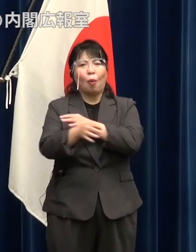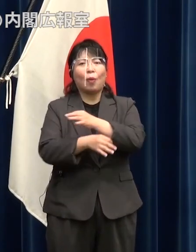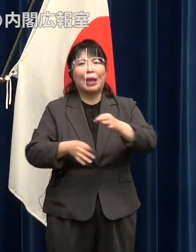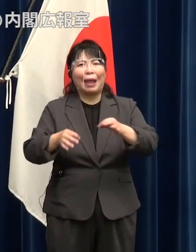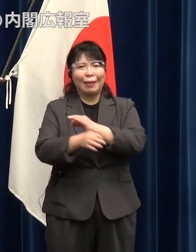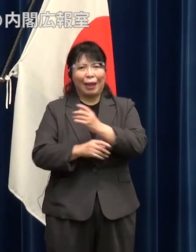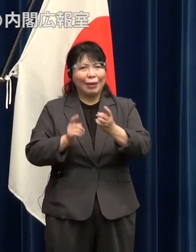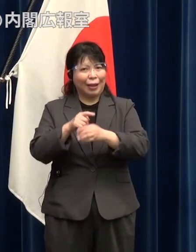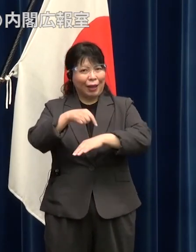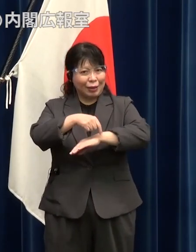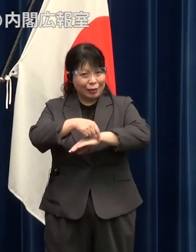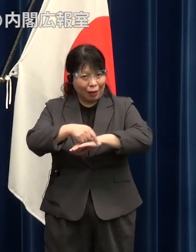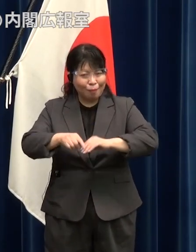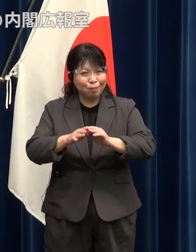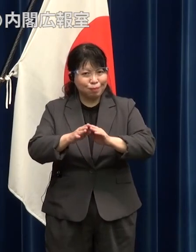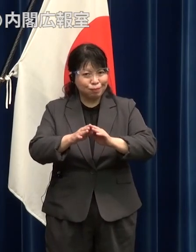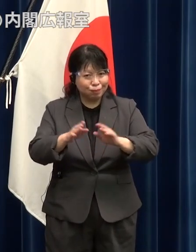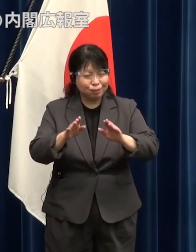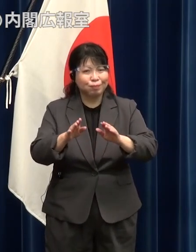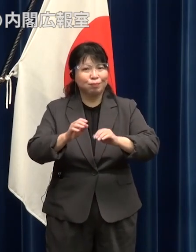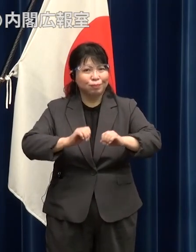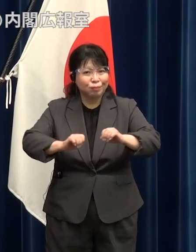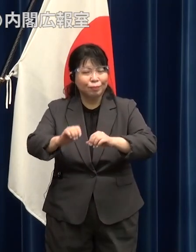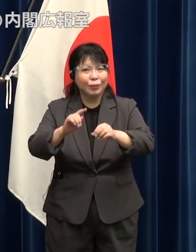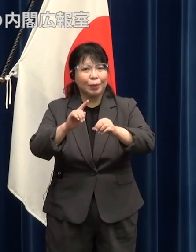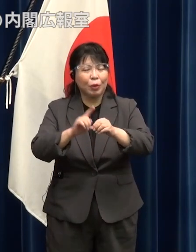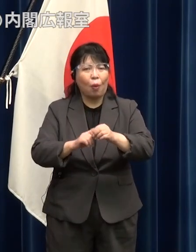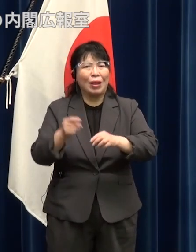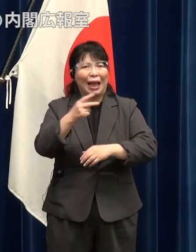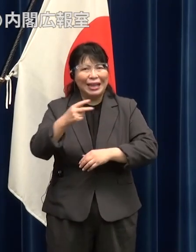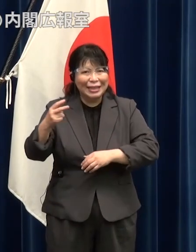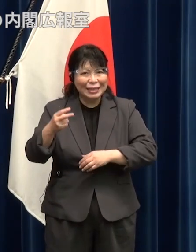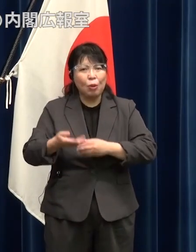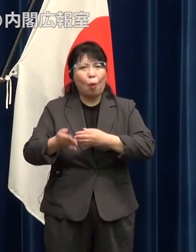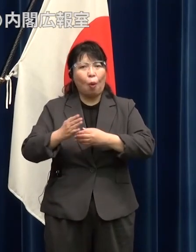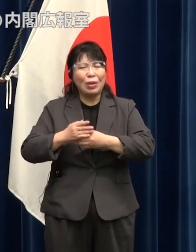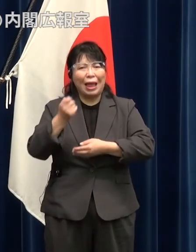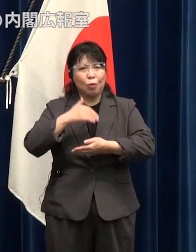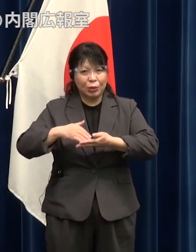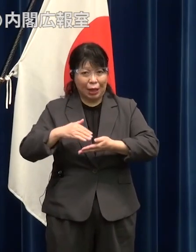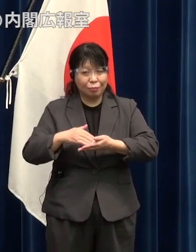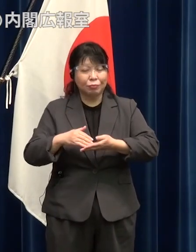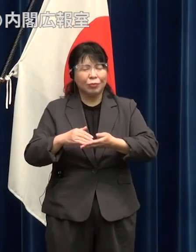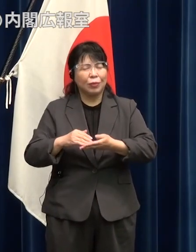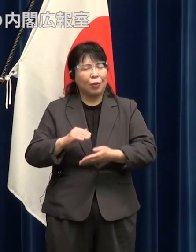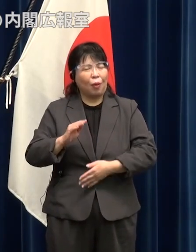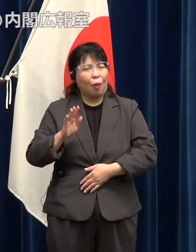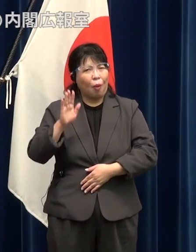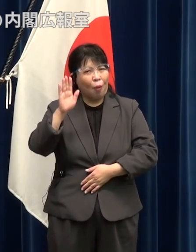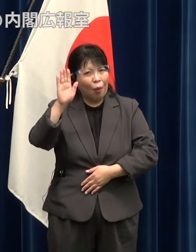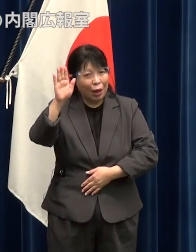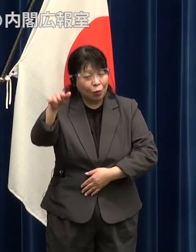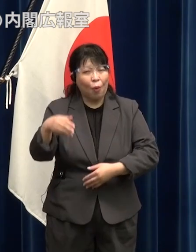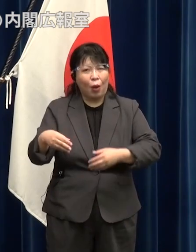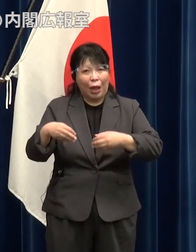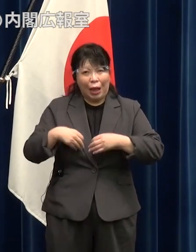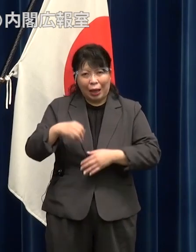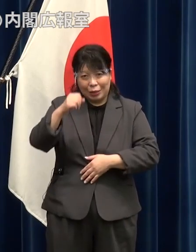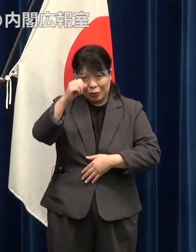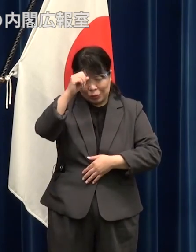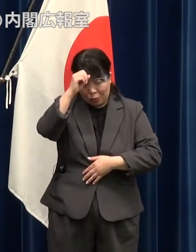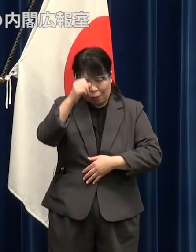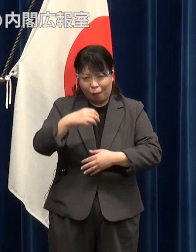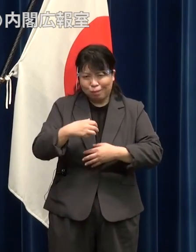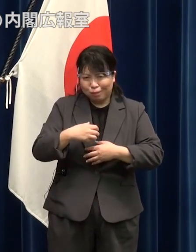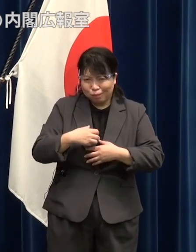すための第2次補正予算、さらに将来の感染症危機から国民を